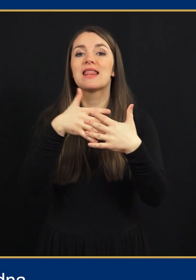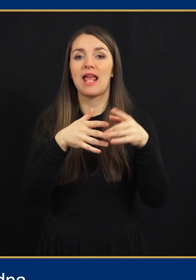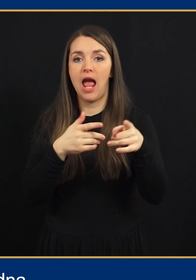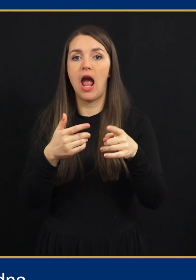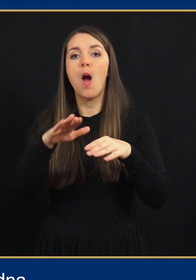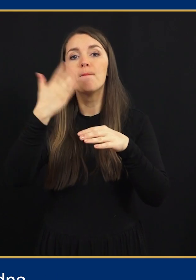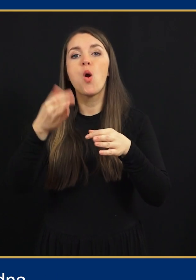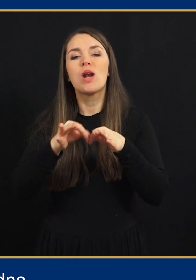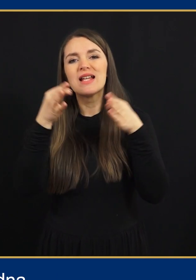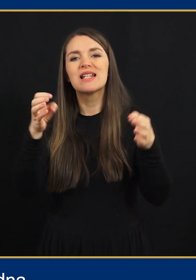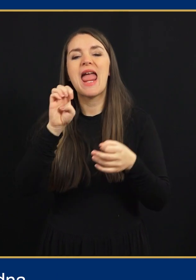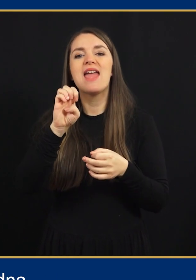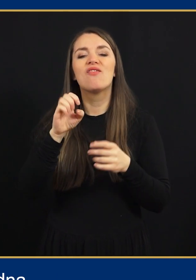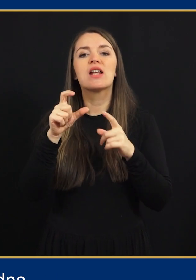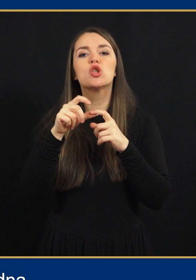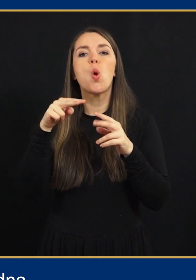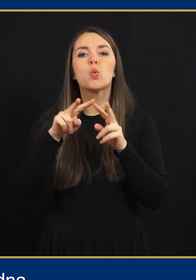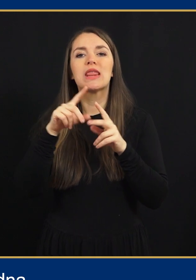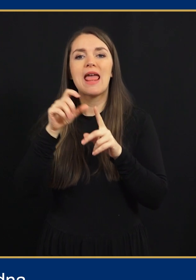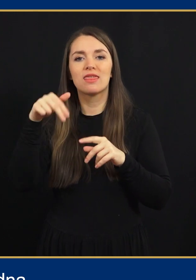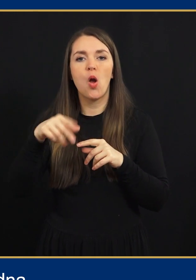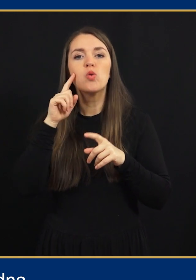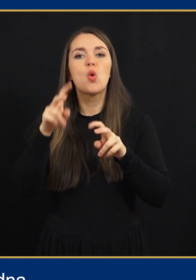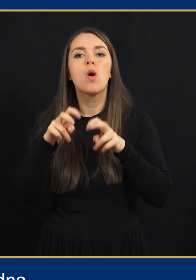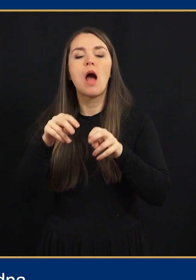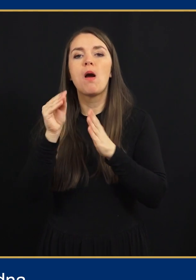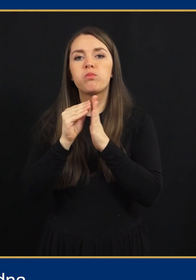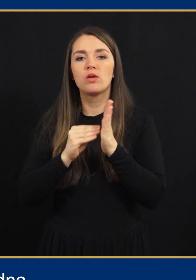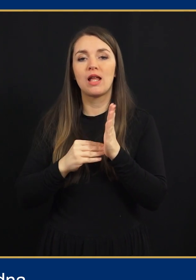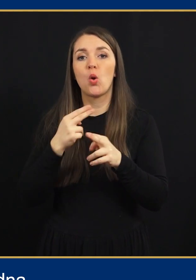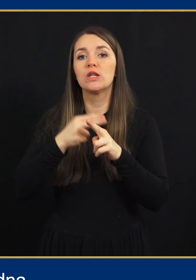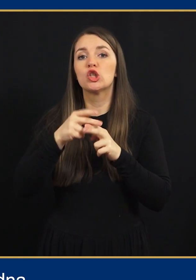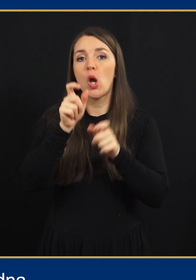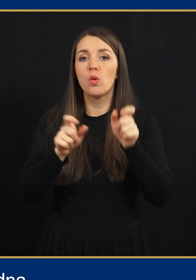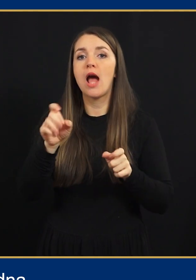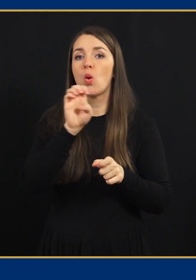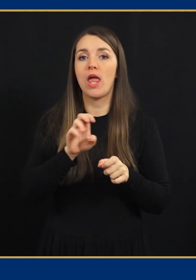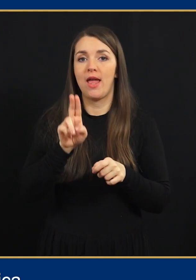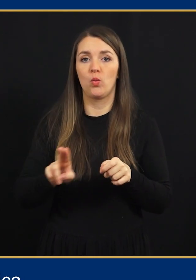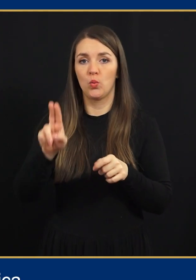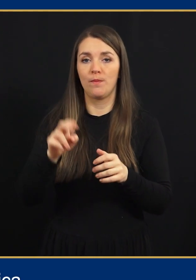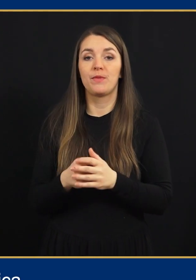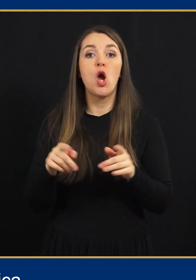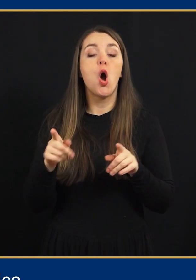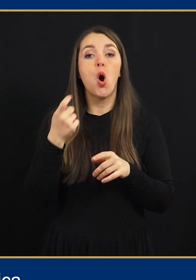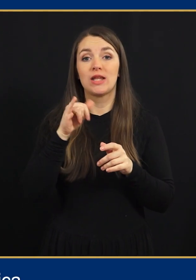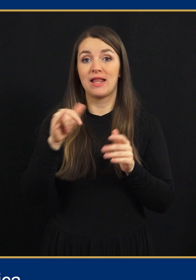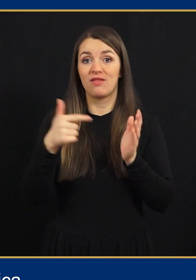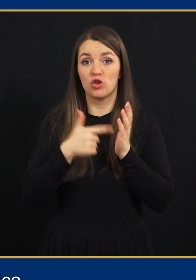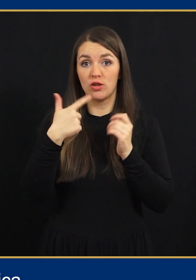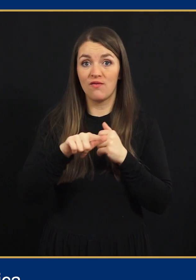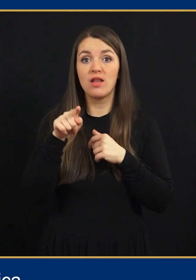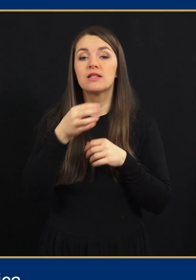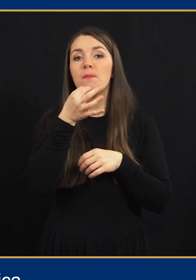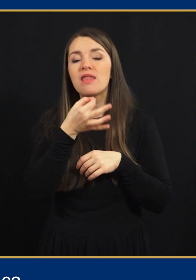po razkritjih Edwarda Snowdena o zlorabah podatkov državljanov EU. Od leta 2012